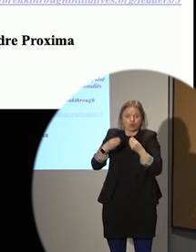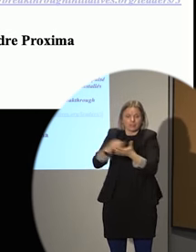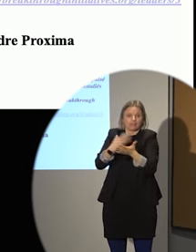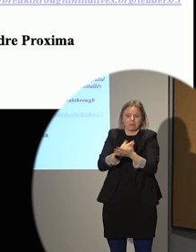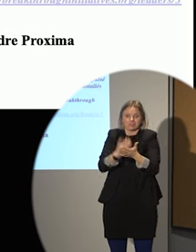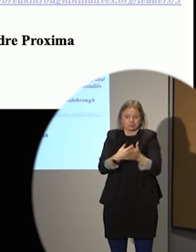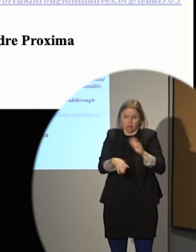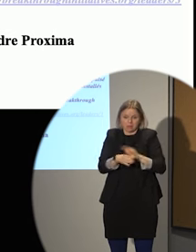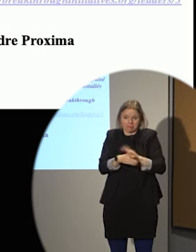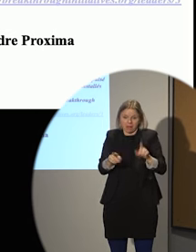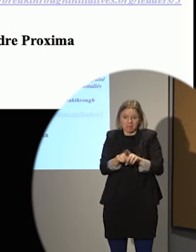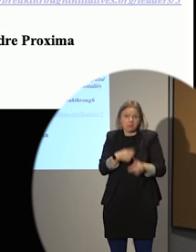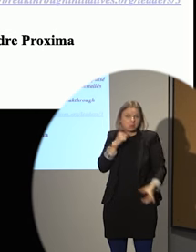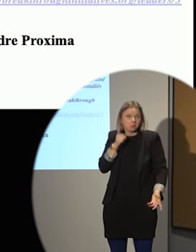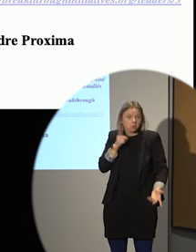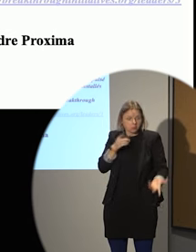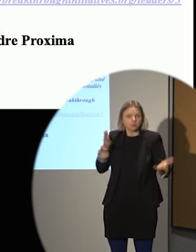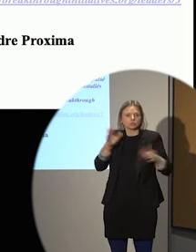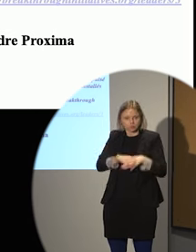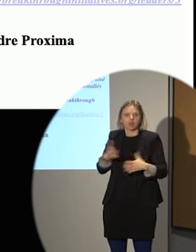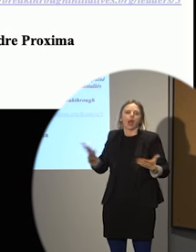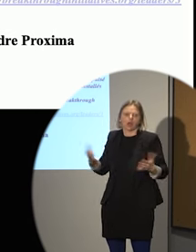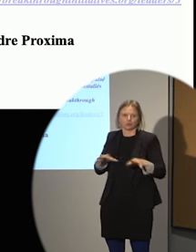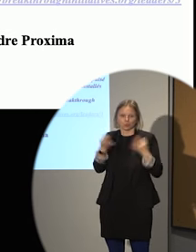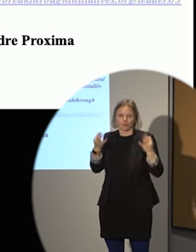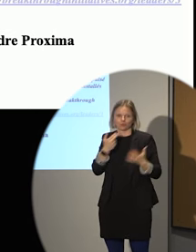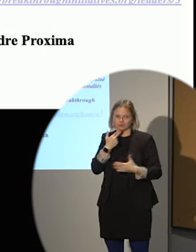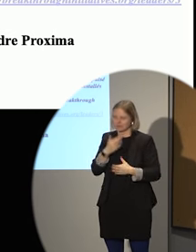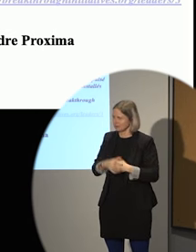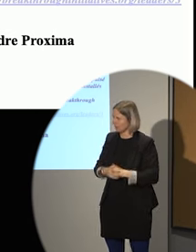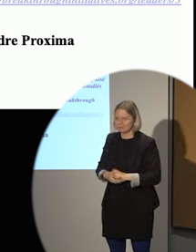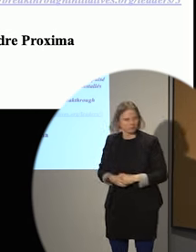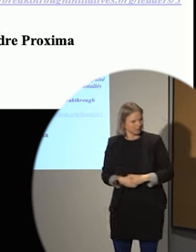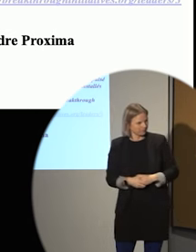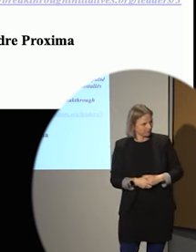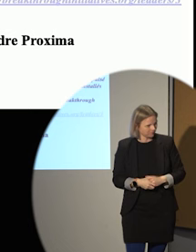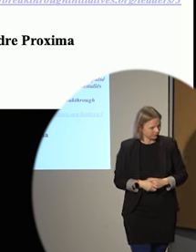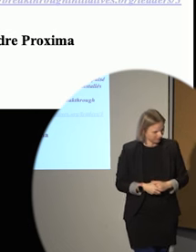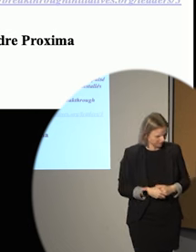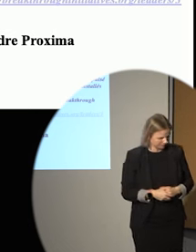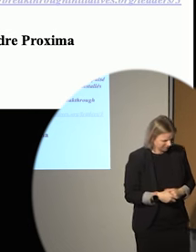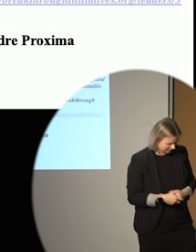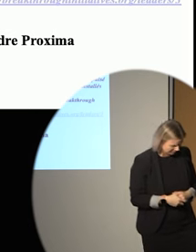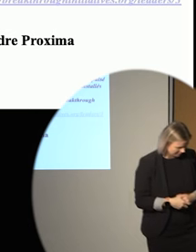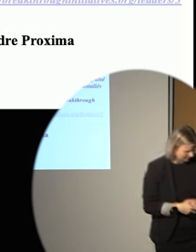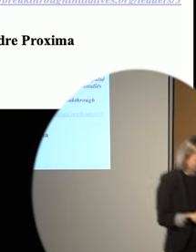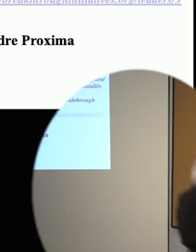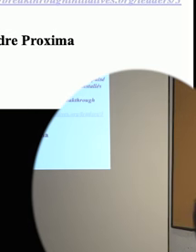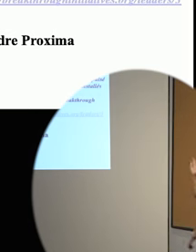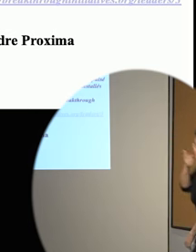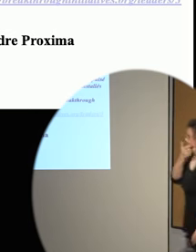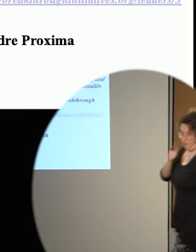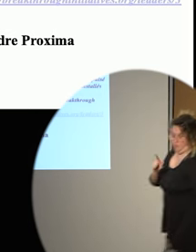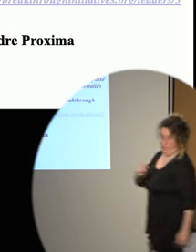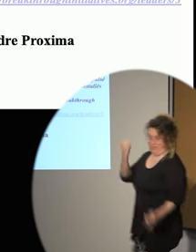Leur espoir, quand même, est réussir à intégrer un appareil photo, c'est pas une blague, dans le système, et un système qui permettrait, un émetteur